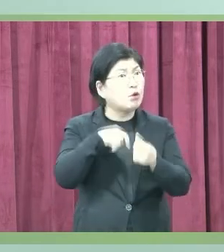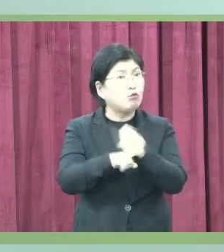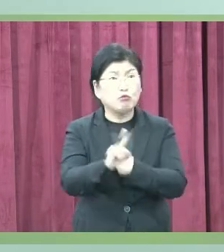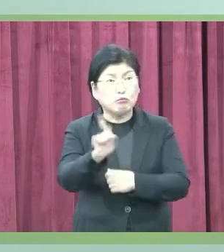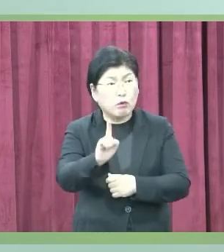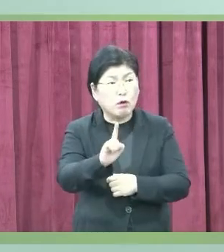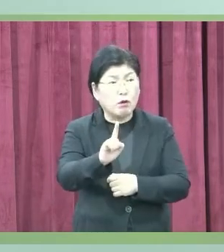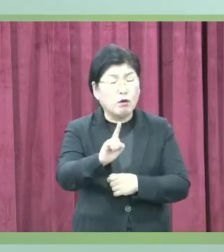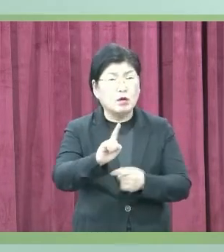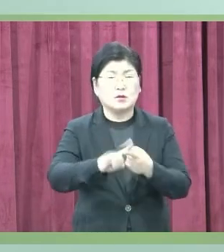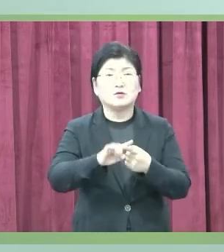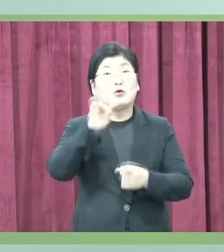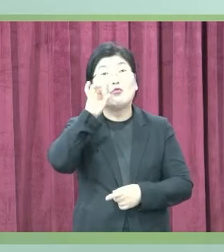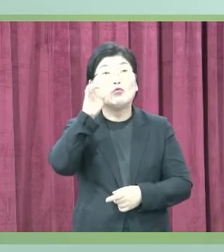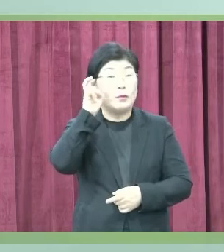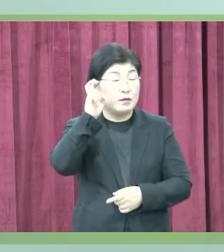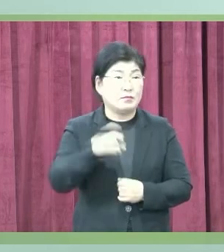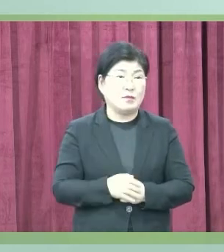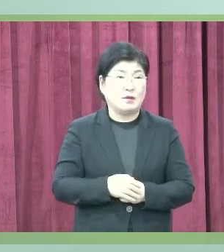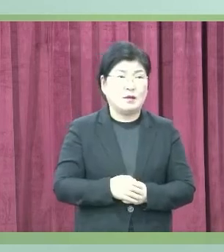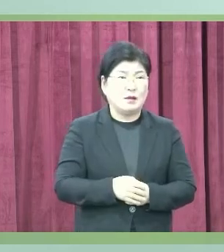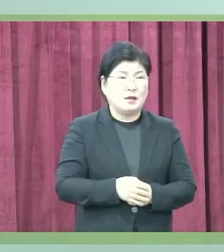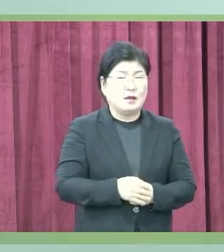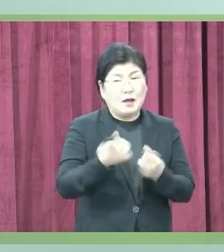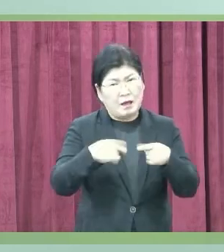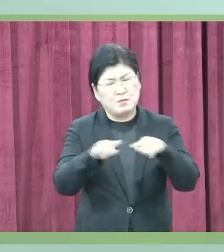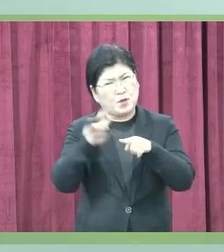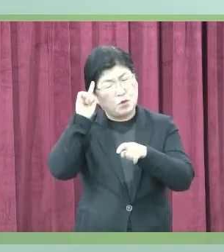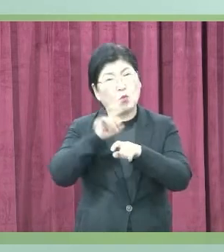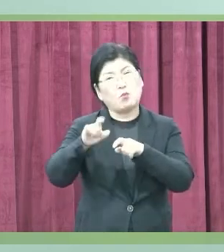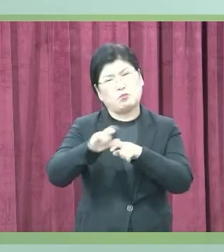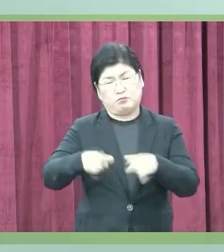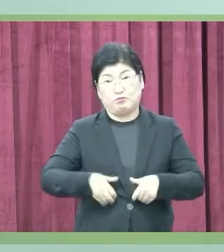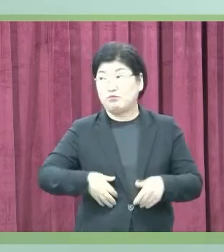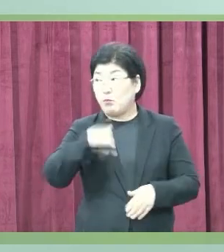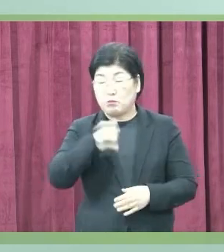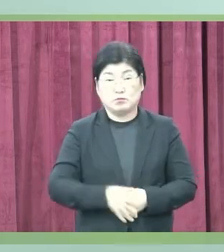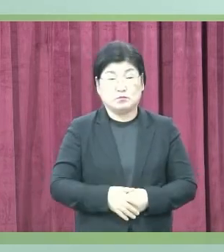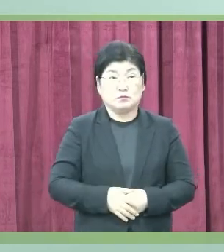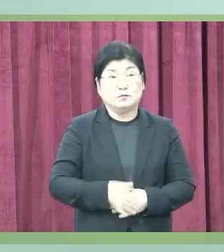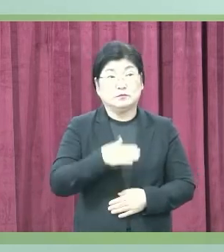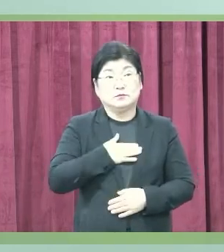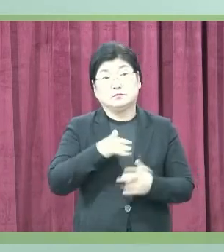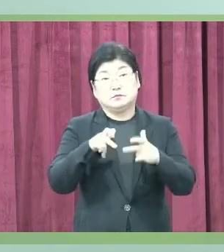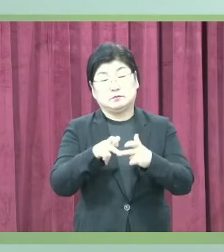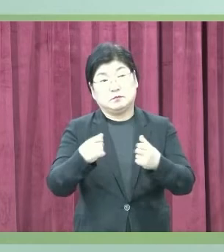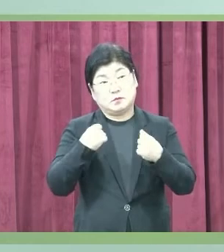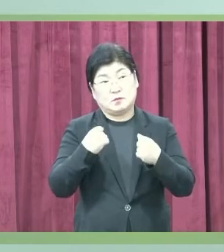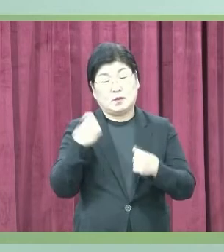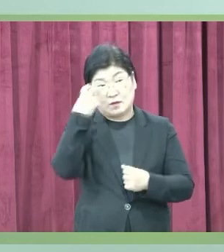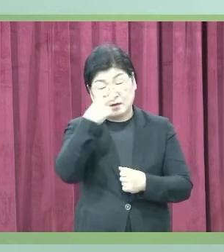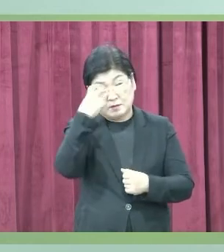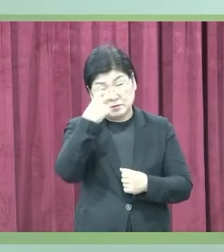그 사유가 또 궁금하실 거고 다 함께 고민을 해봐야 할 과제인 것 같습니다. 그래서 저는 장애인의 건강검진